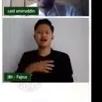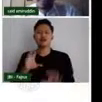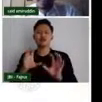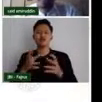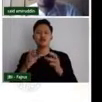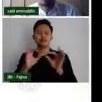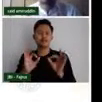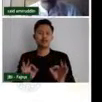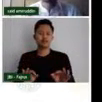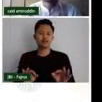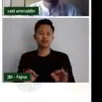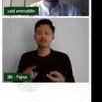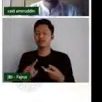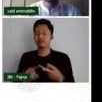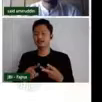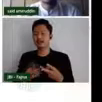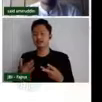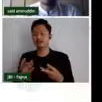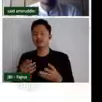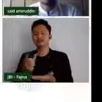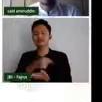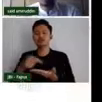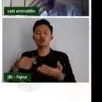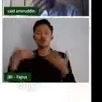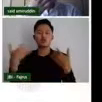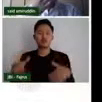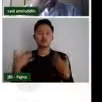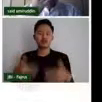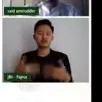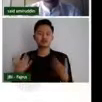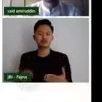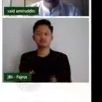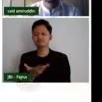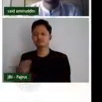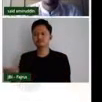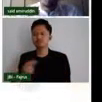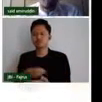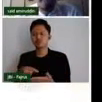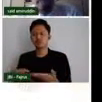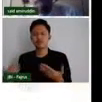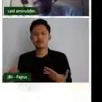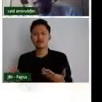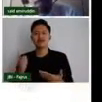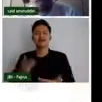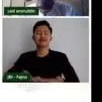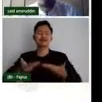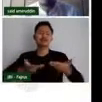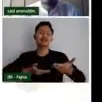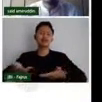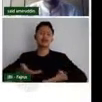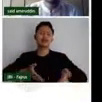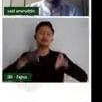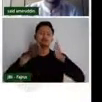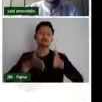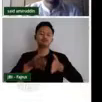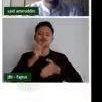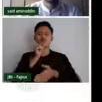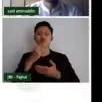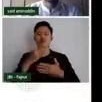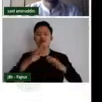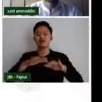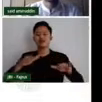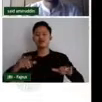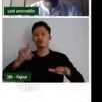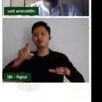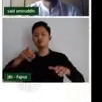Kemudian yang ketiga ada sekolah luar biasa. Sekolah luar biasa adalah sekolah yang memberikan layanan khusus bagi anak-anak berkebutuhan khusus, baik